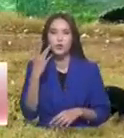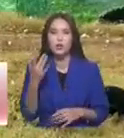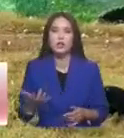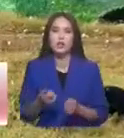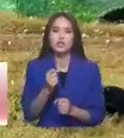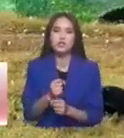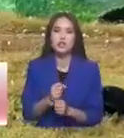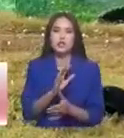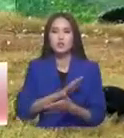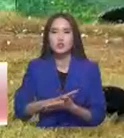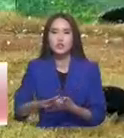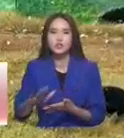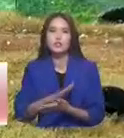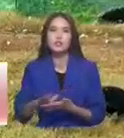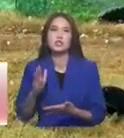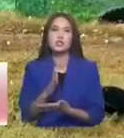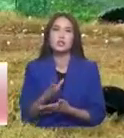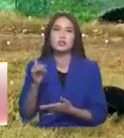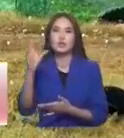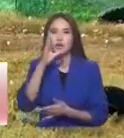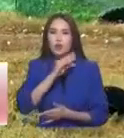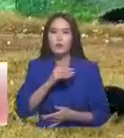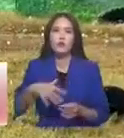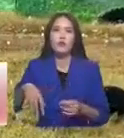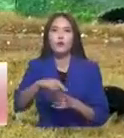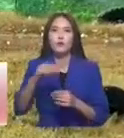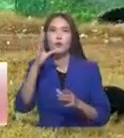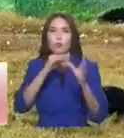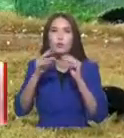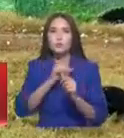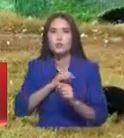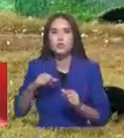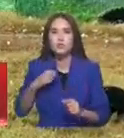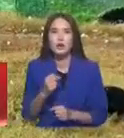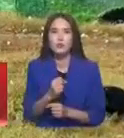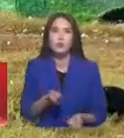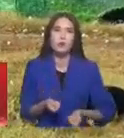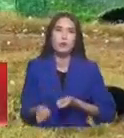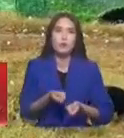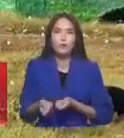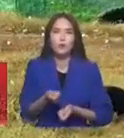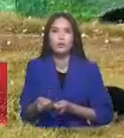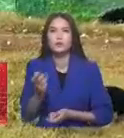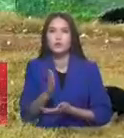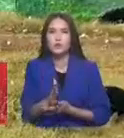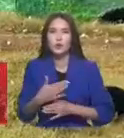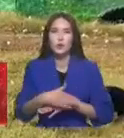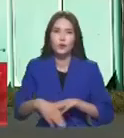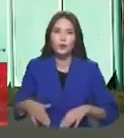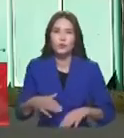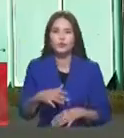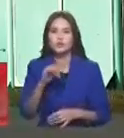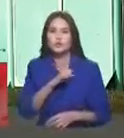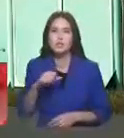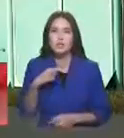делается у нас детская площадка производства. Везде он участвует сам. Никаких обязанностей на других не ссылается. Сам все делает.